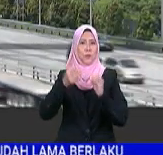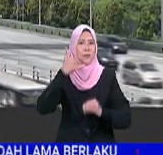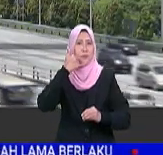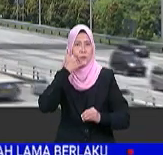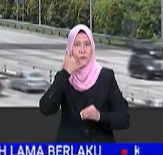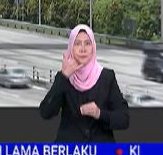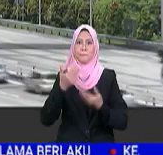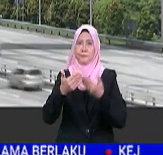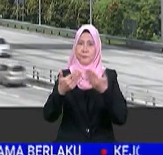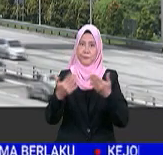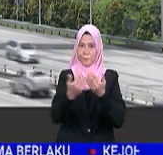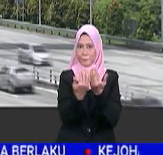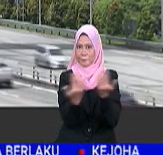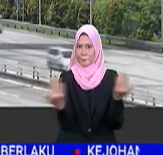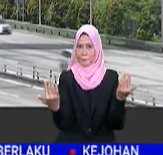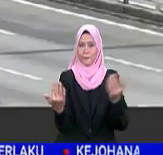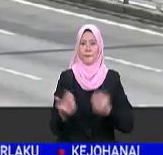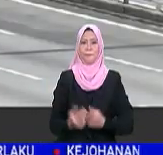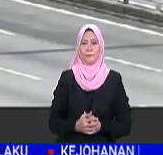cedera